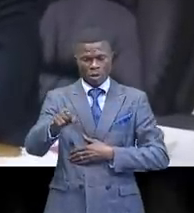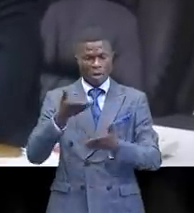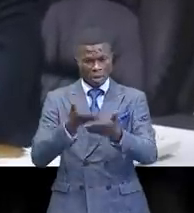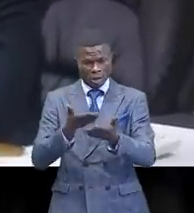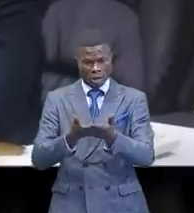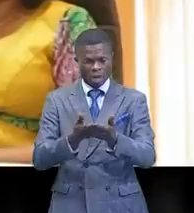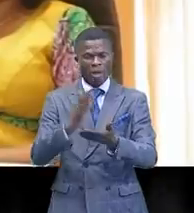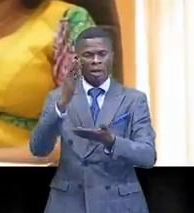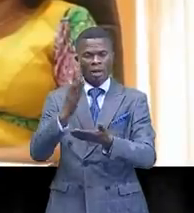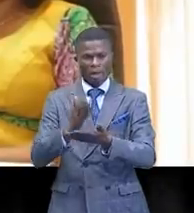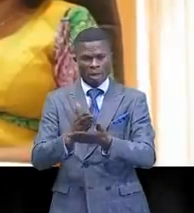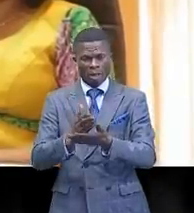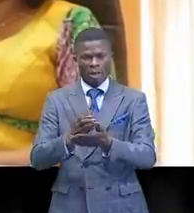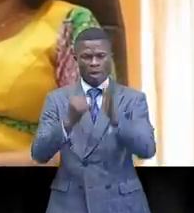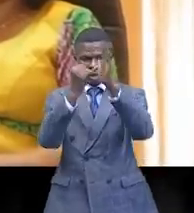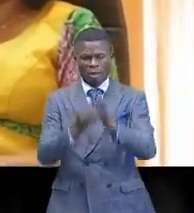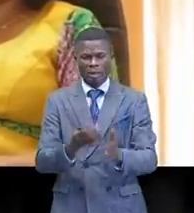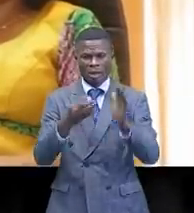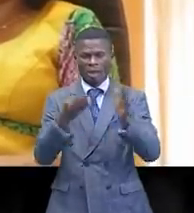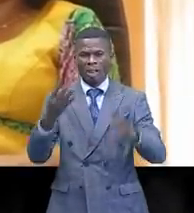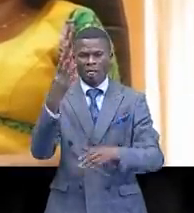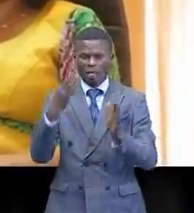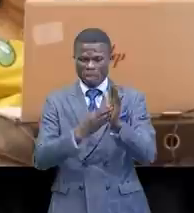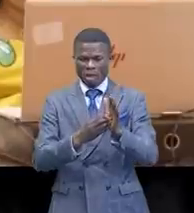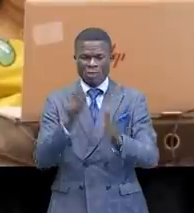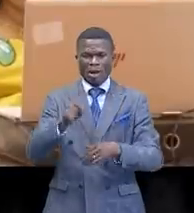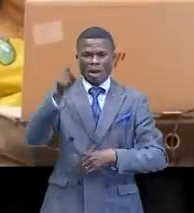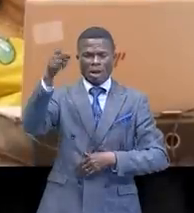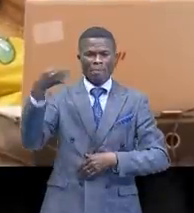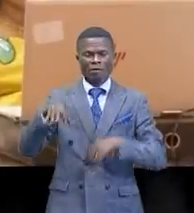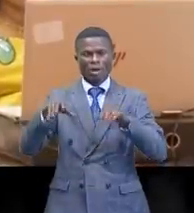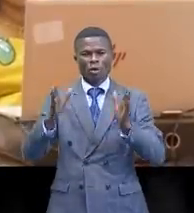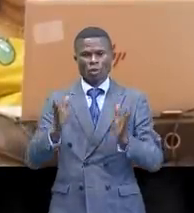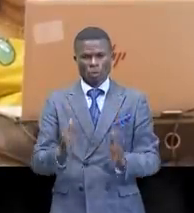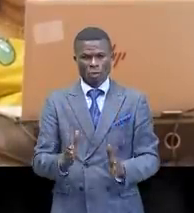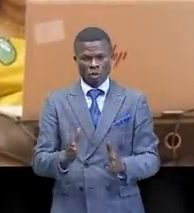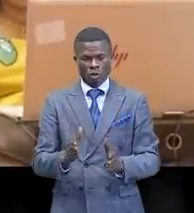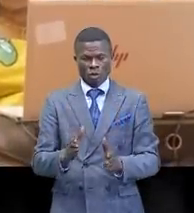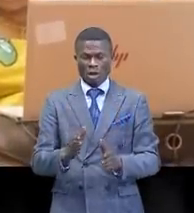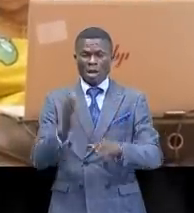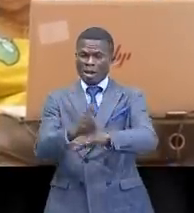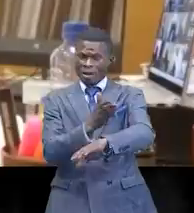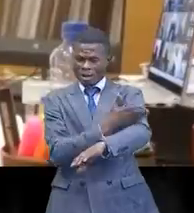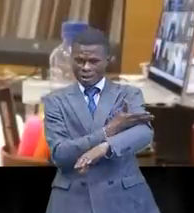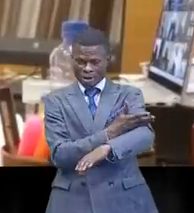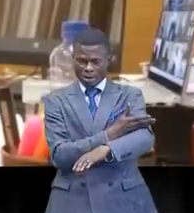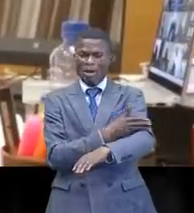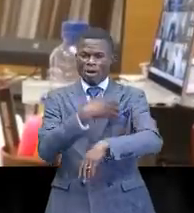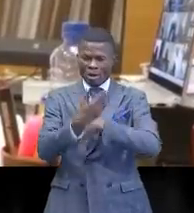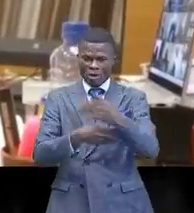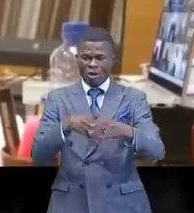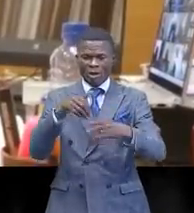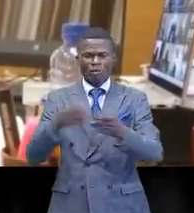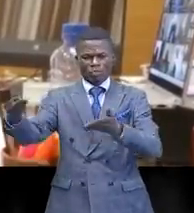été arrêtées à 689,1 milliards de francs congolais. Cette performance qui se consolide dans